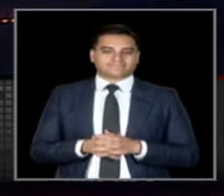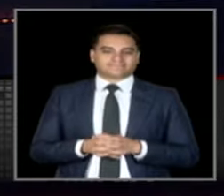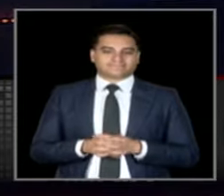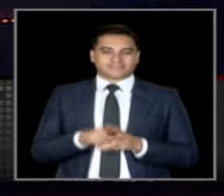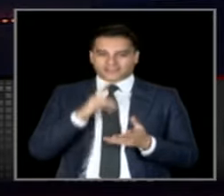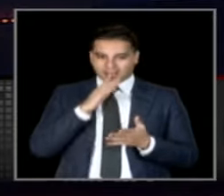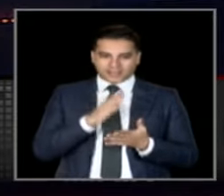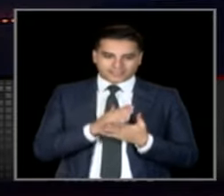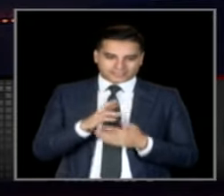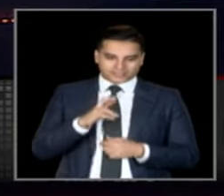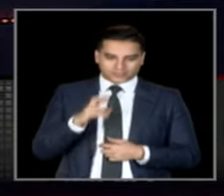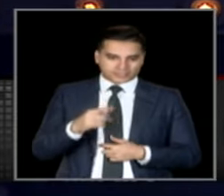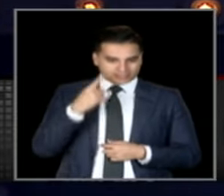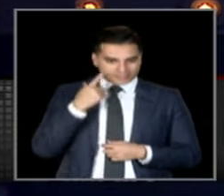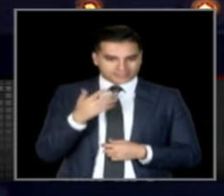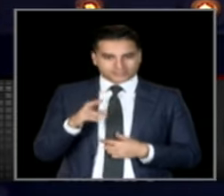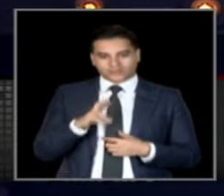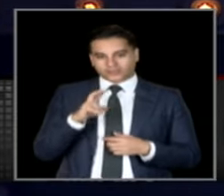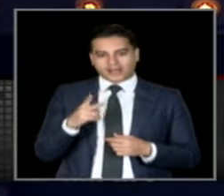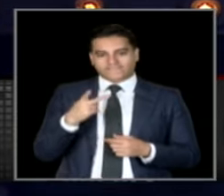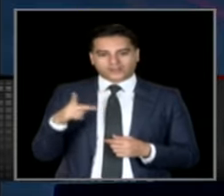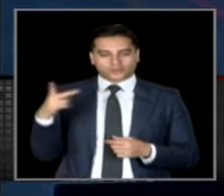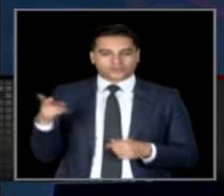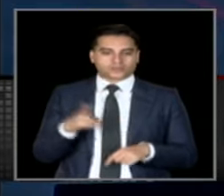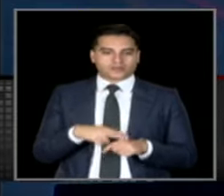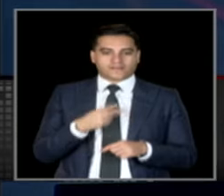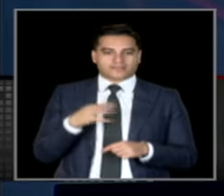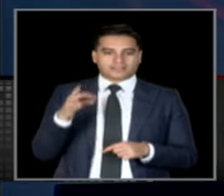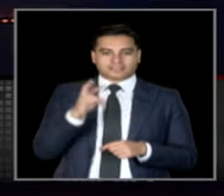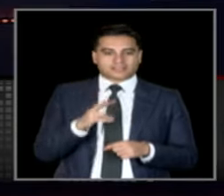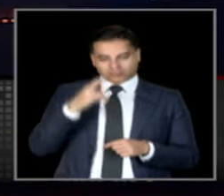من حقك تسمع بقى. موسم